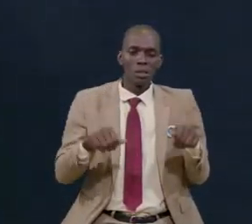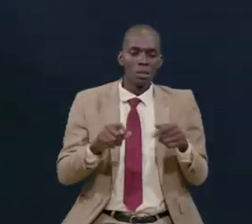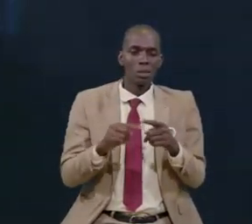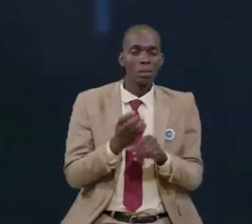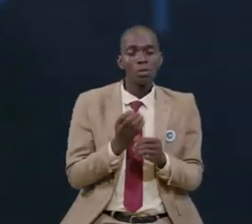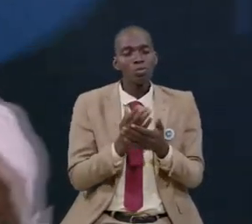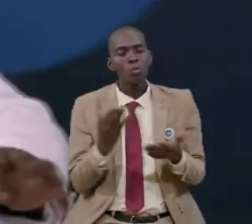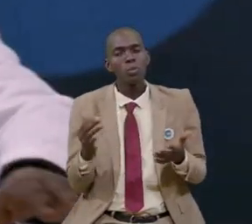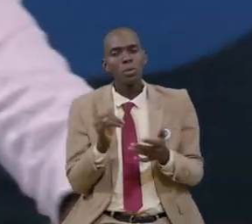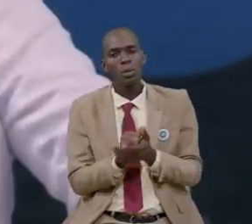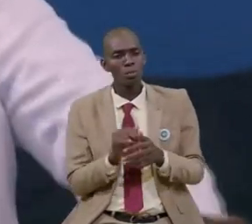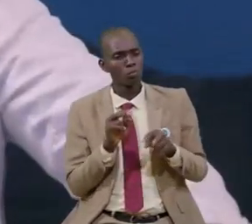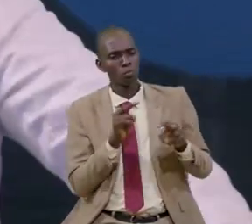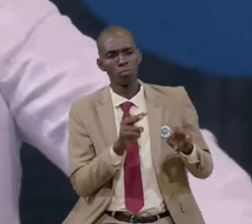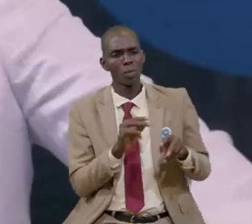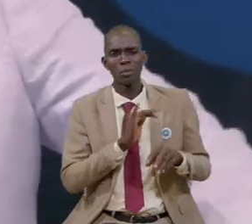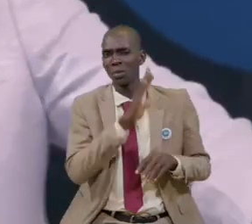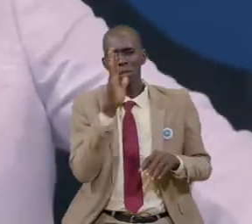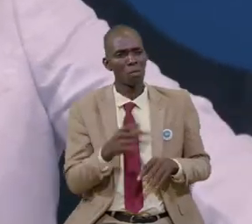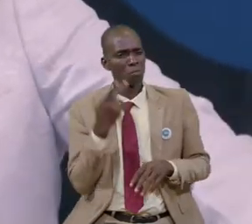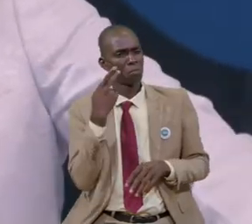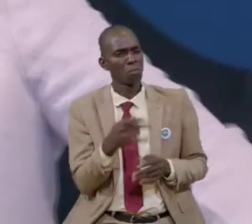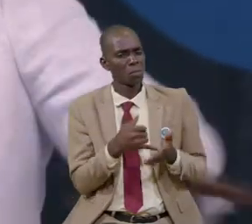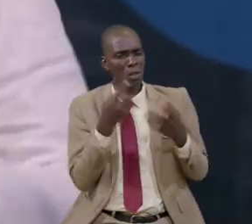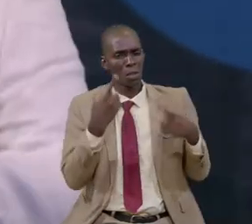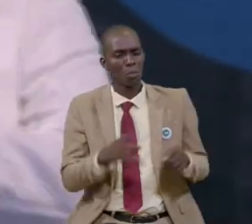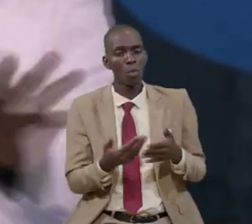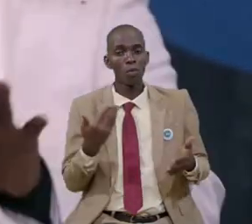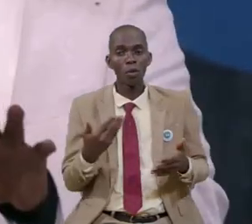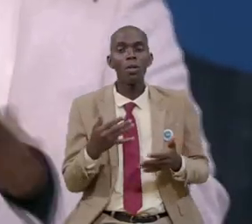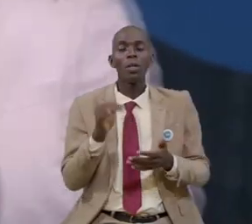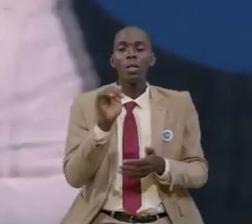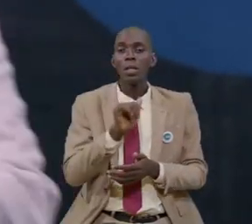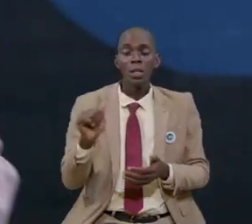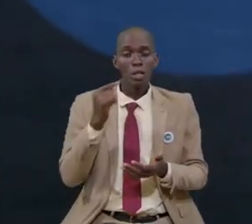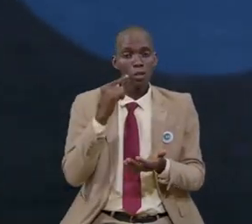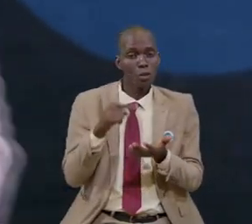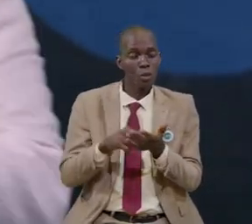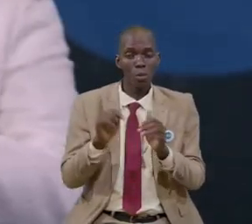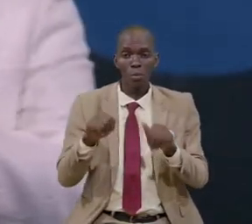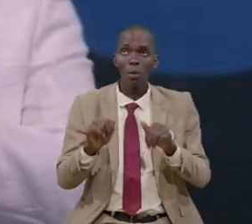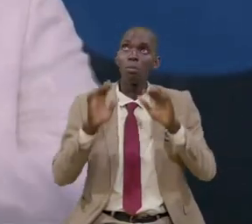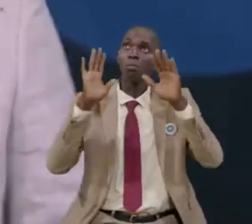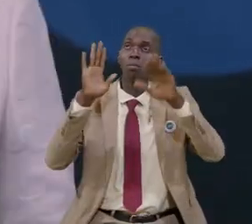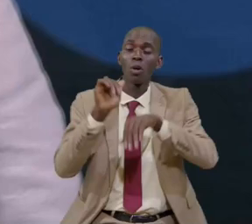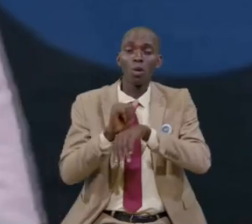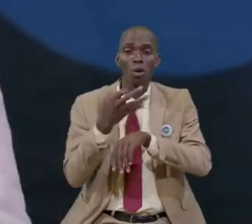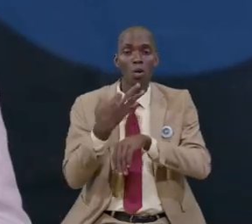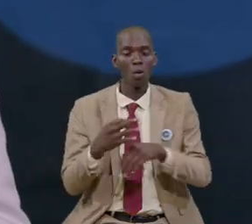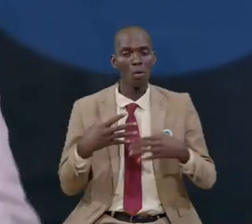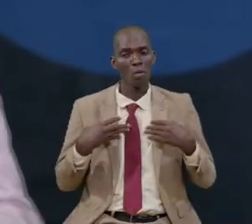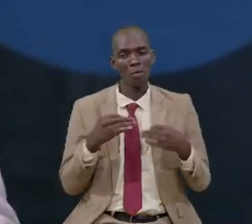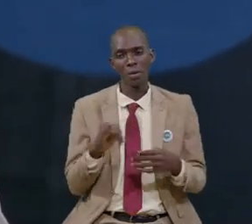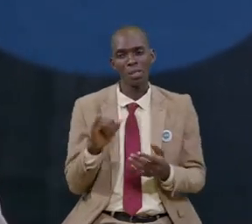apparemment une impossibilité, un miracle est notable, remarquable. Toutes